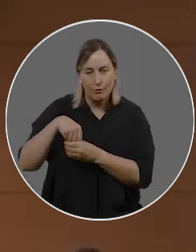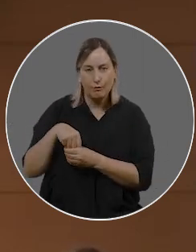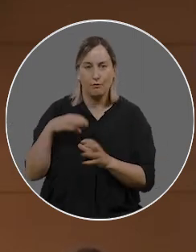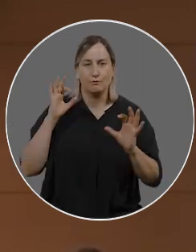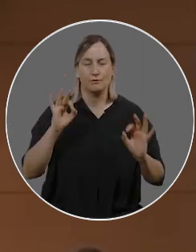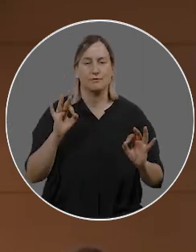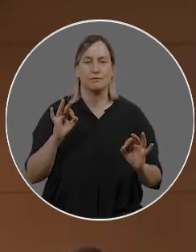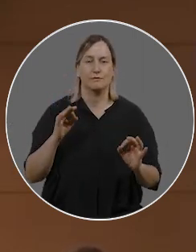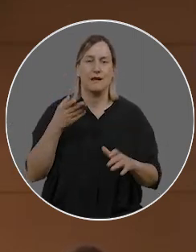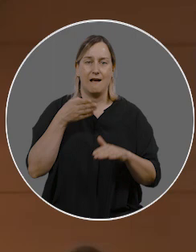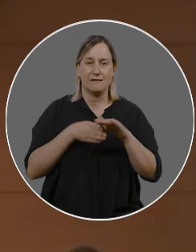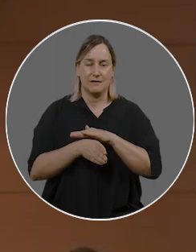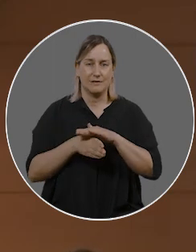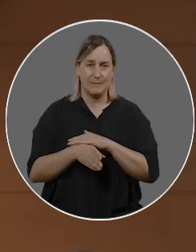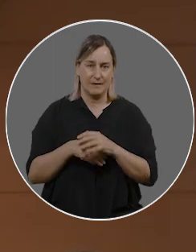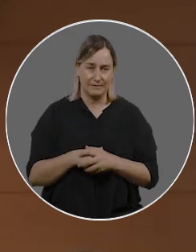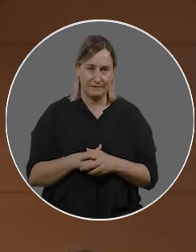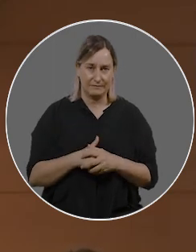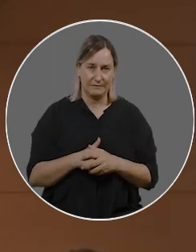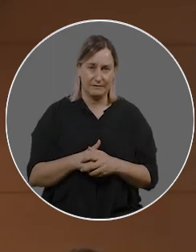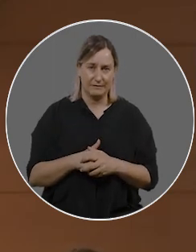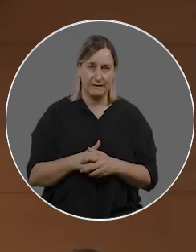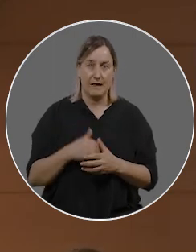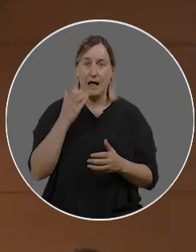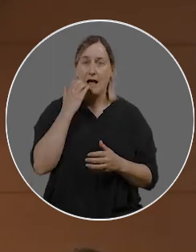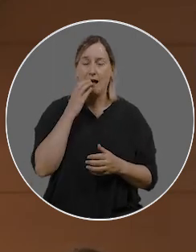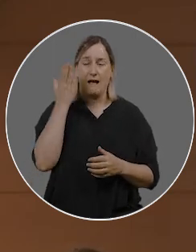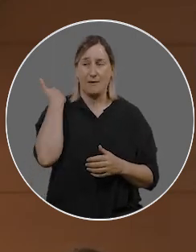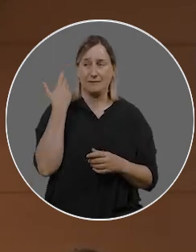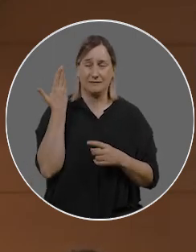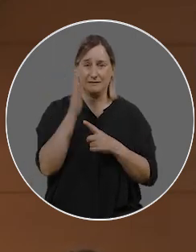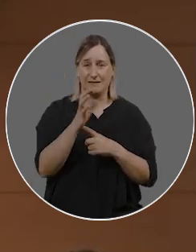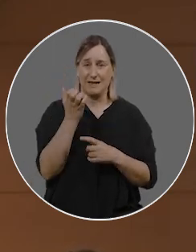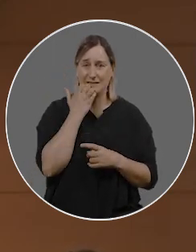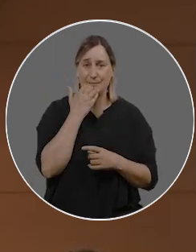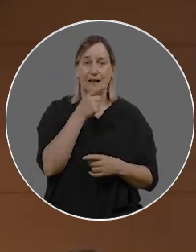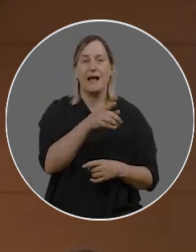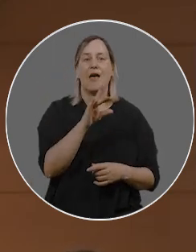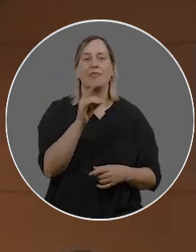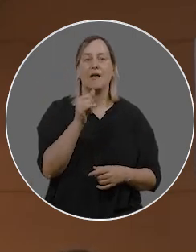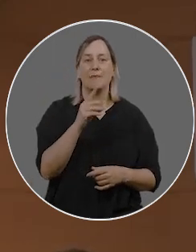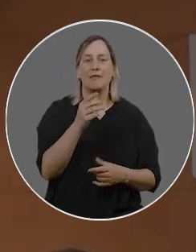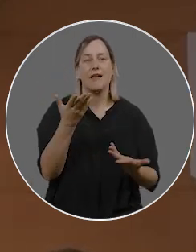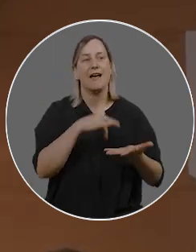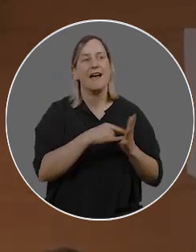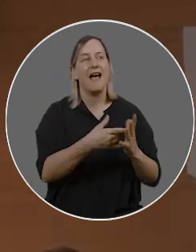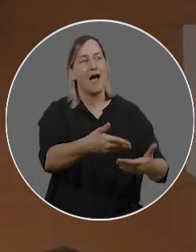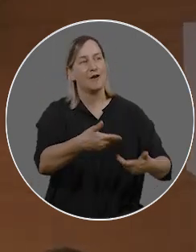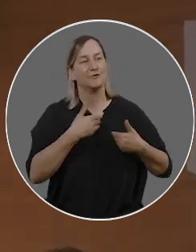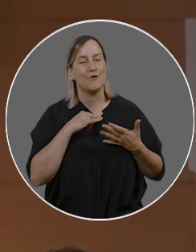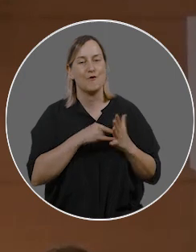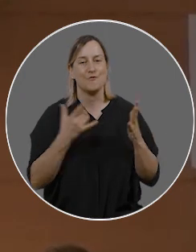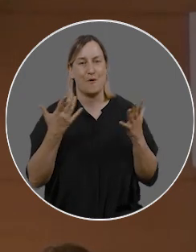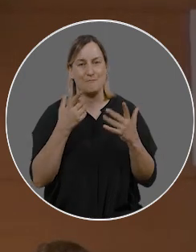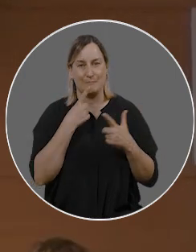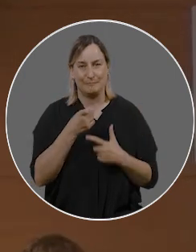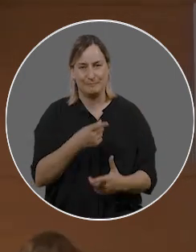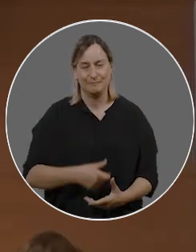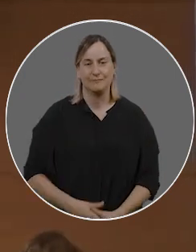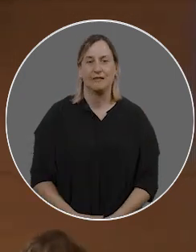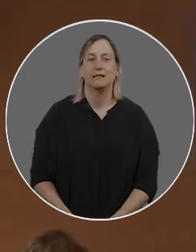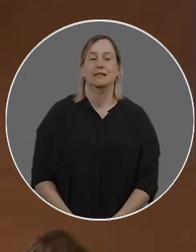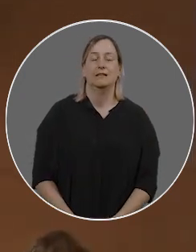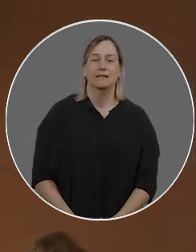siguin accessibles, no? Han sortit alguns exemples abans. David, com ens podeu ajudar en tot això?